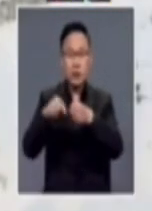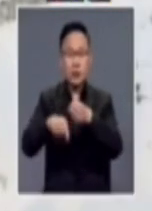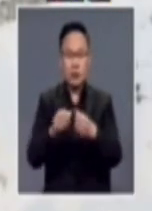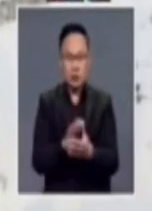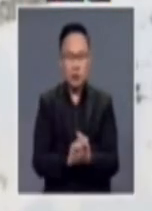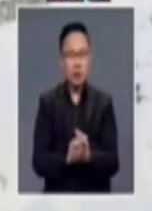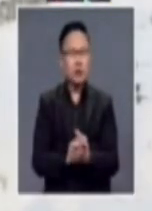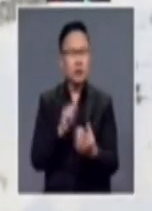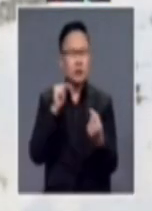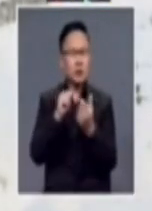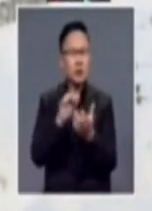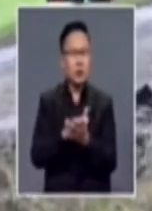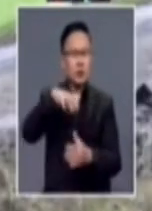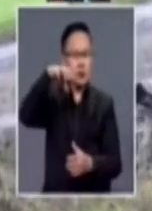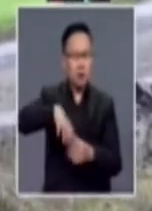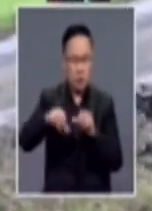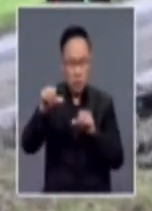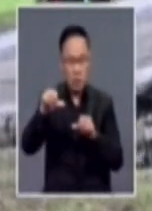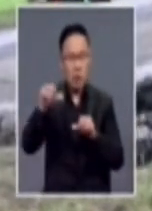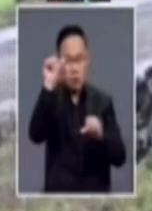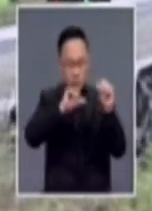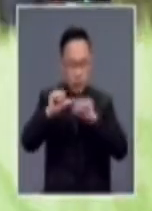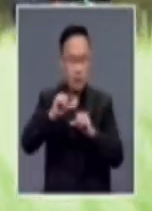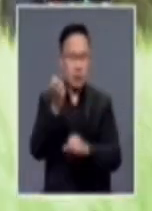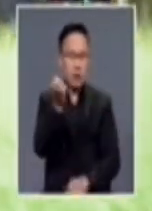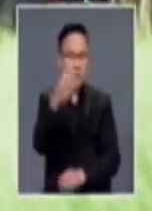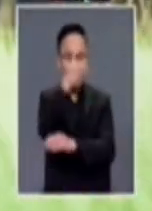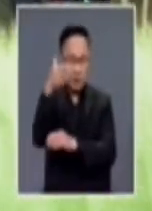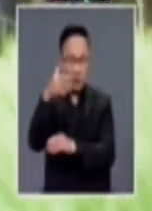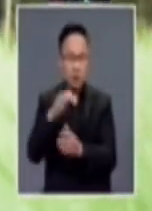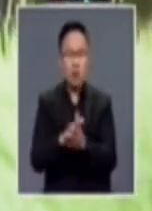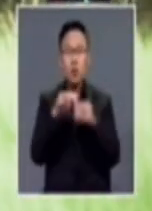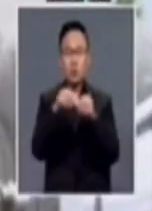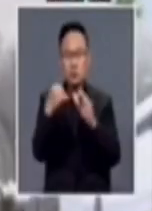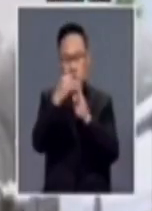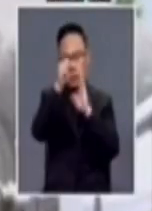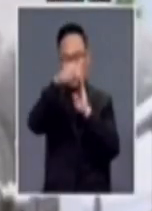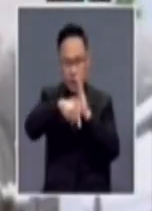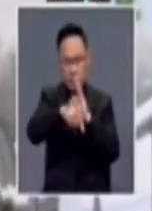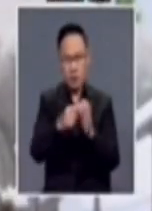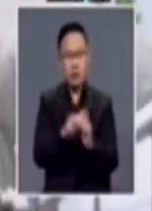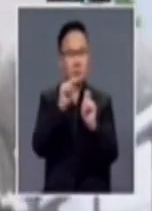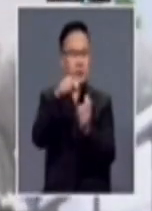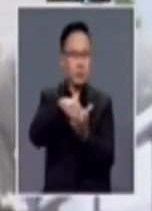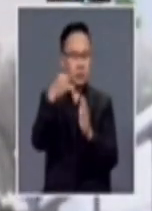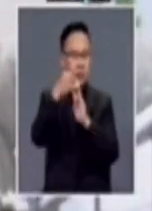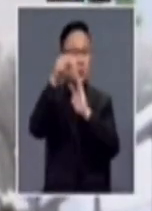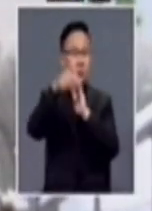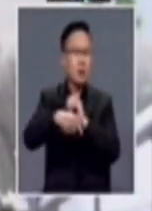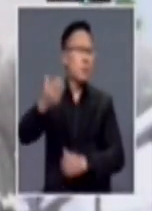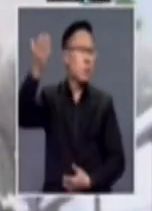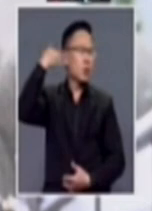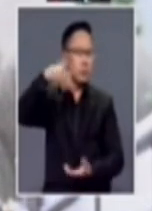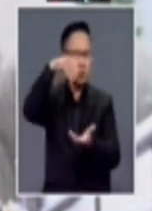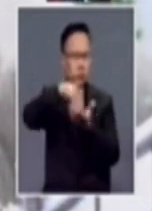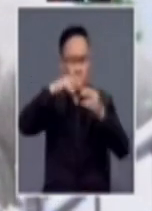สถาบันวิทยาศาสตร์ข้าวแห่งชาติซึ่งสังกัดกรมการข้าวอยู่ในเมืองสุพรรณนี่แหละครับแต่ที่นั่นเดิมเป็นศูนย์วิจัยข้